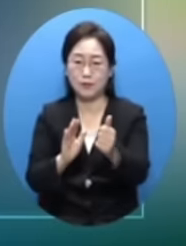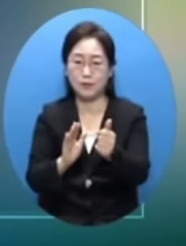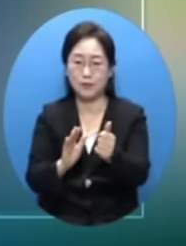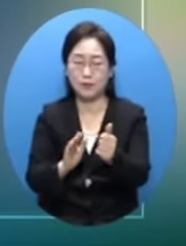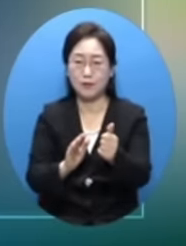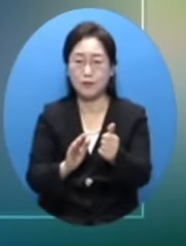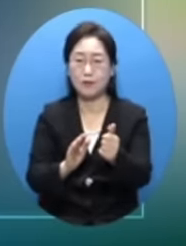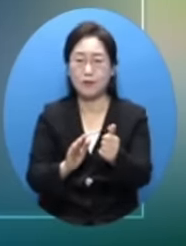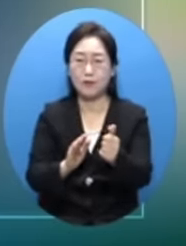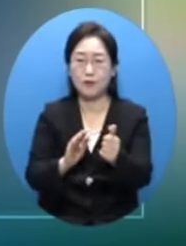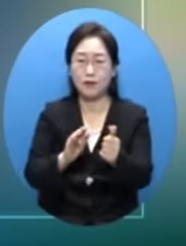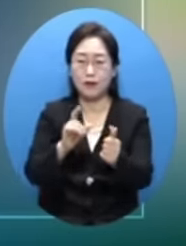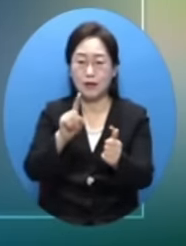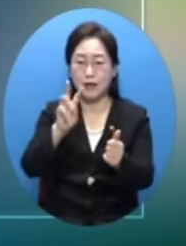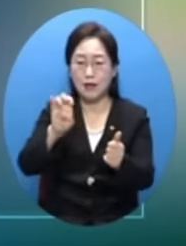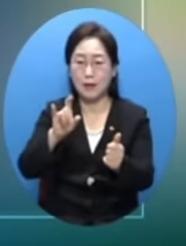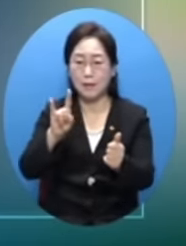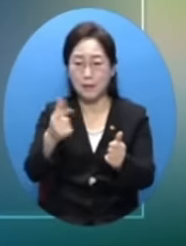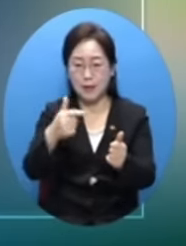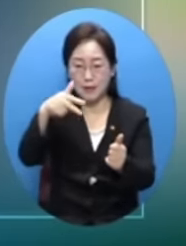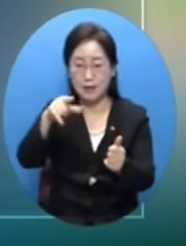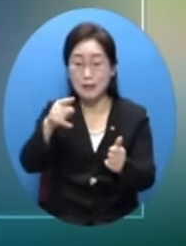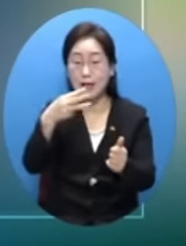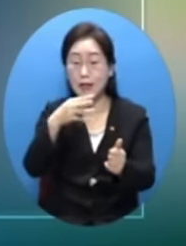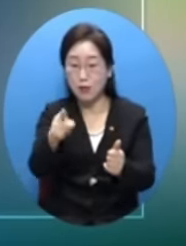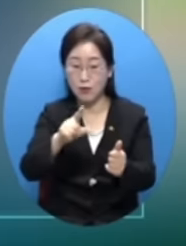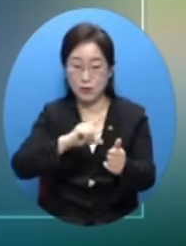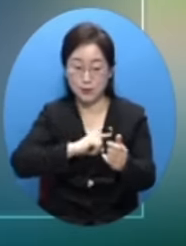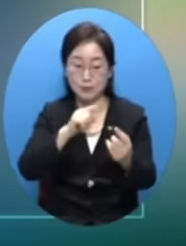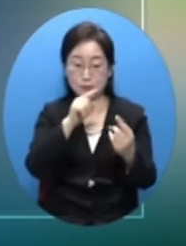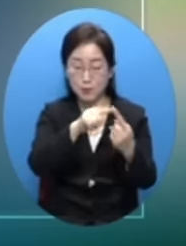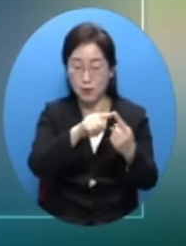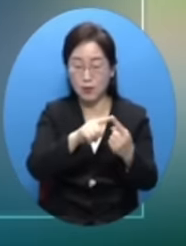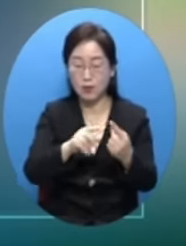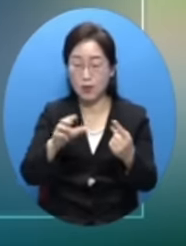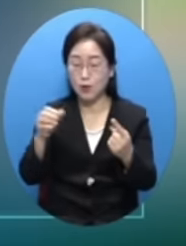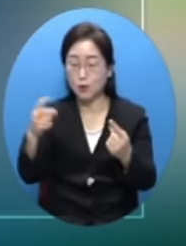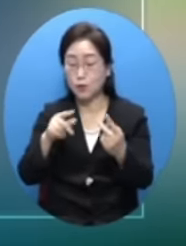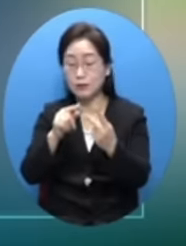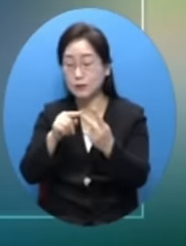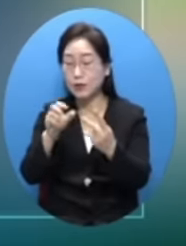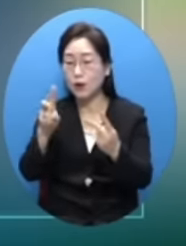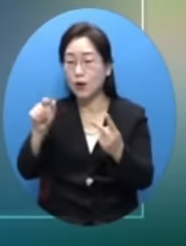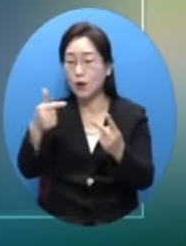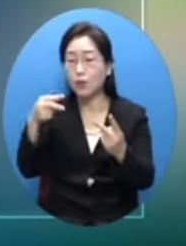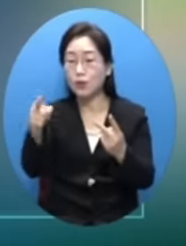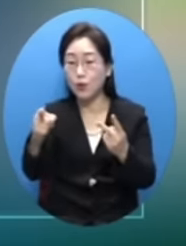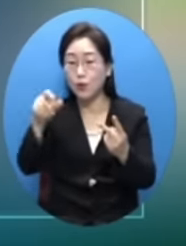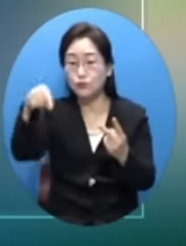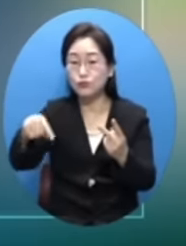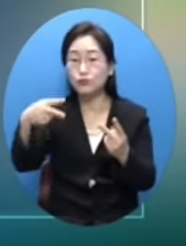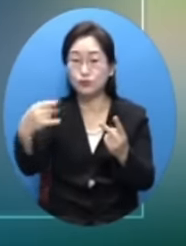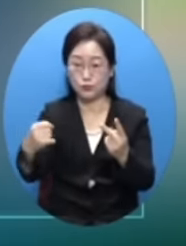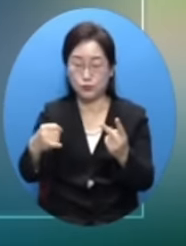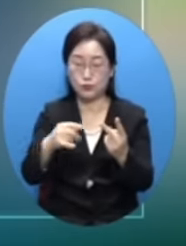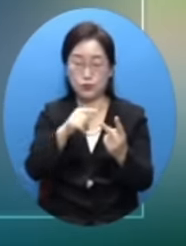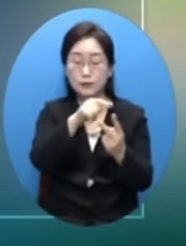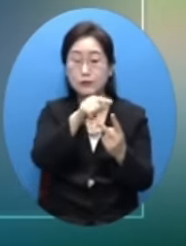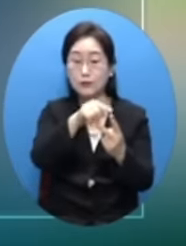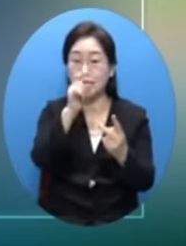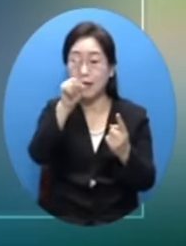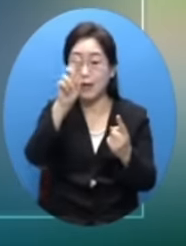헨리 거하드 아펜셀러 선교사이고 또 하나는 언더우드 선교사입니다. 이 아펜셀러 선교사는